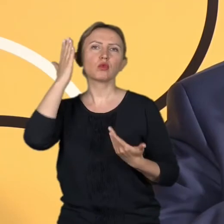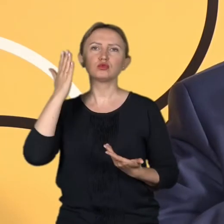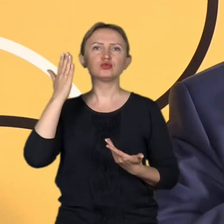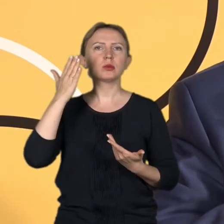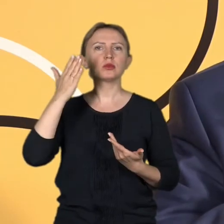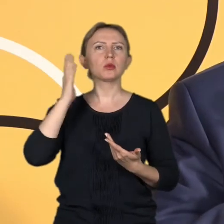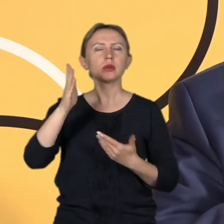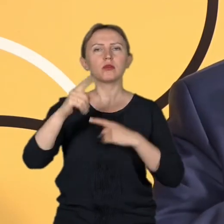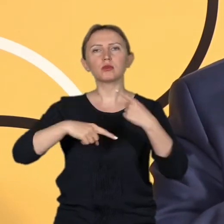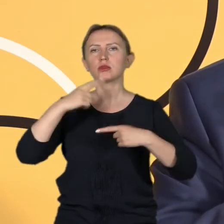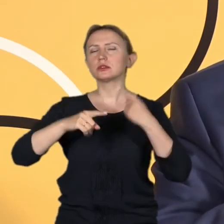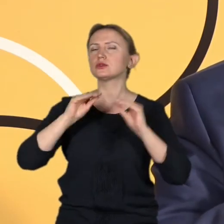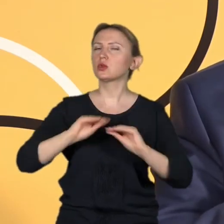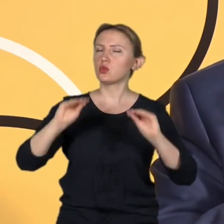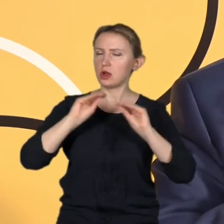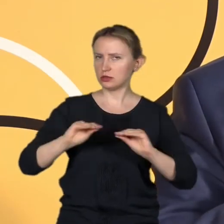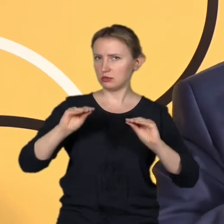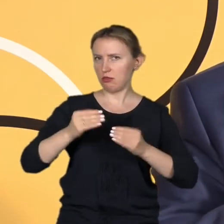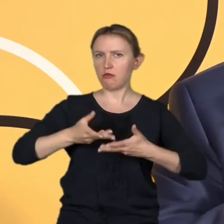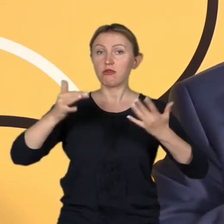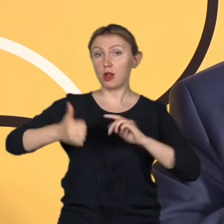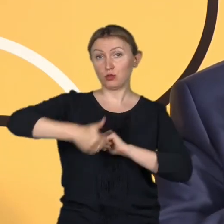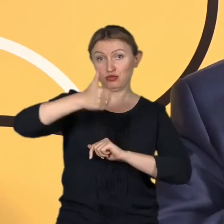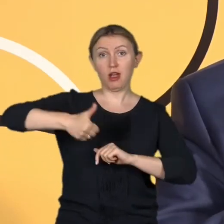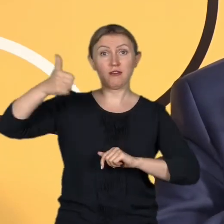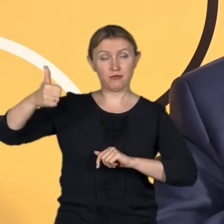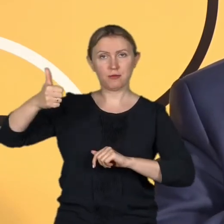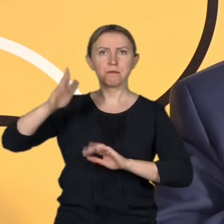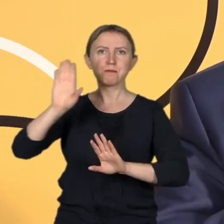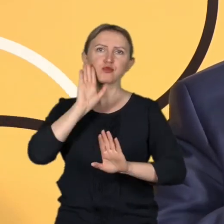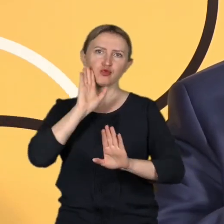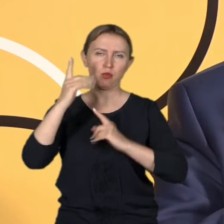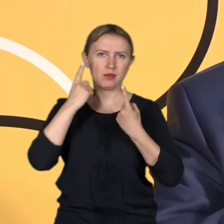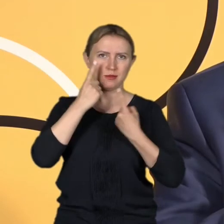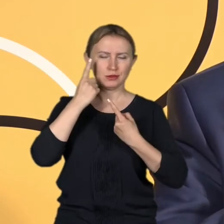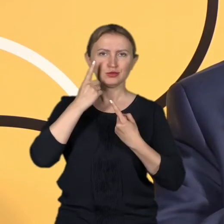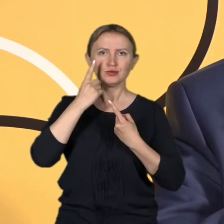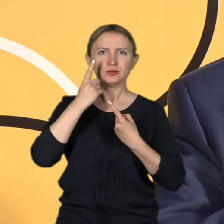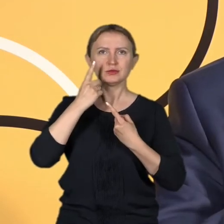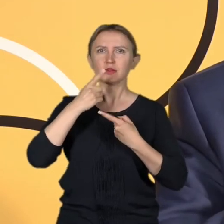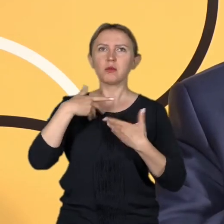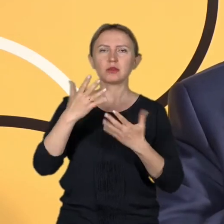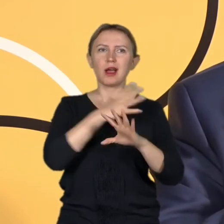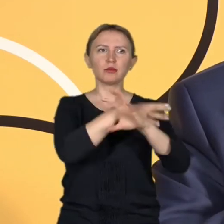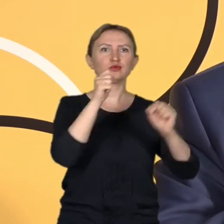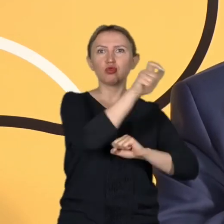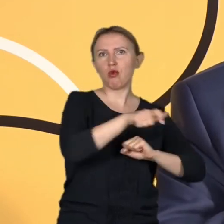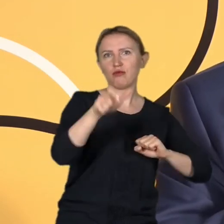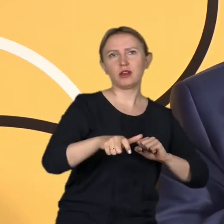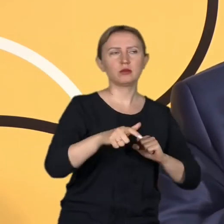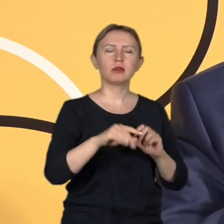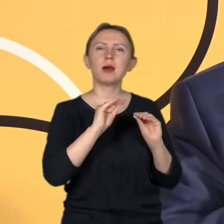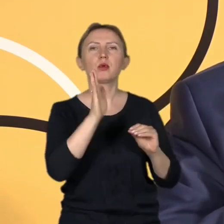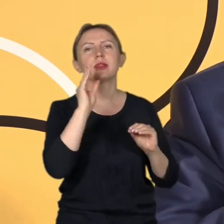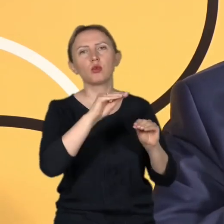umiejętnościami, które nabędą w procesie edukacyjnym. Pewnie wielu pracodawców ma podobne spostrzeżenia, że dostają absolwentów szkół i uczą ich